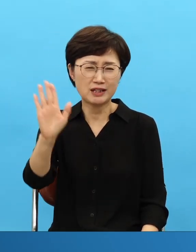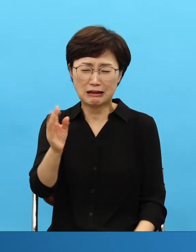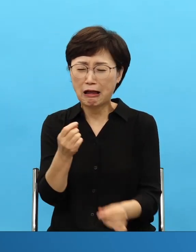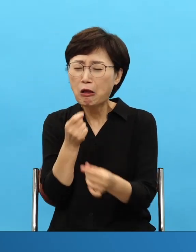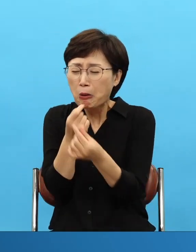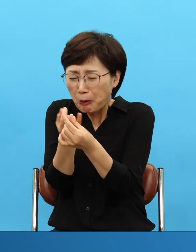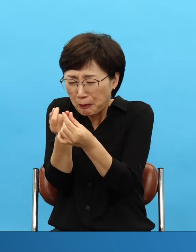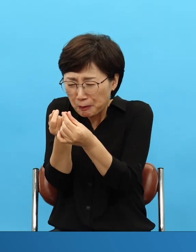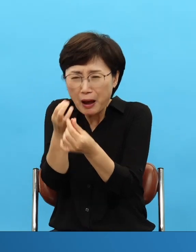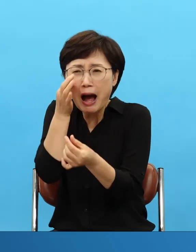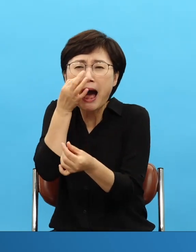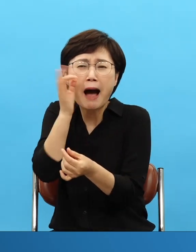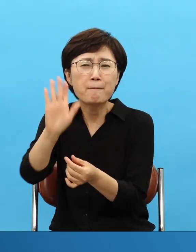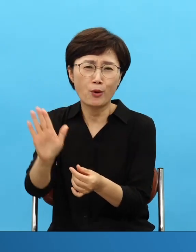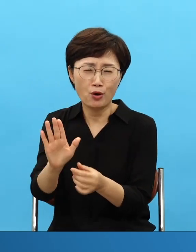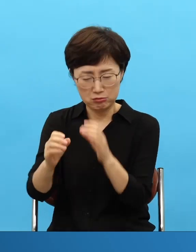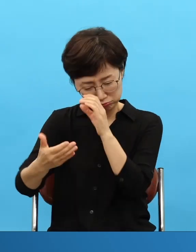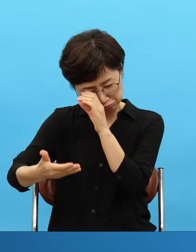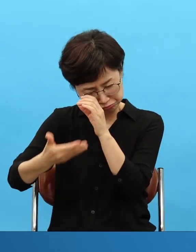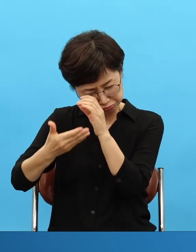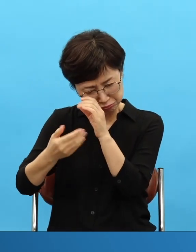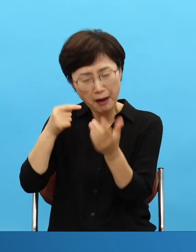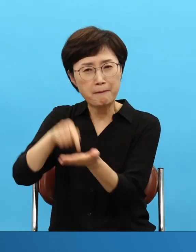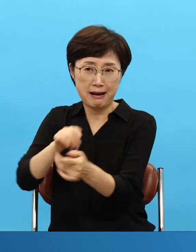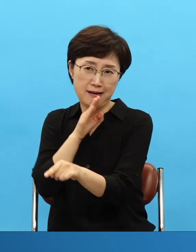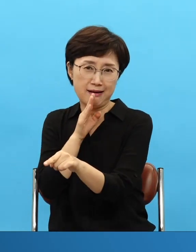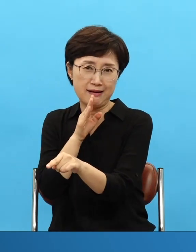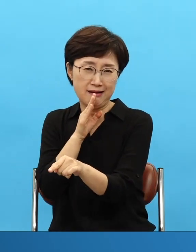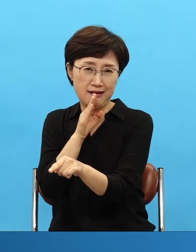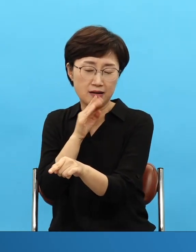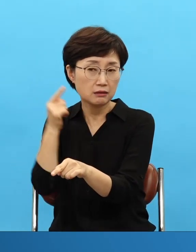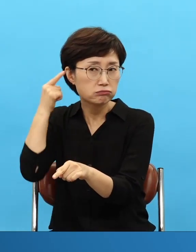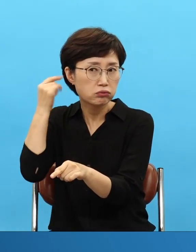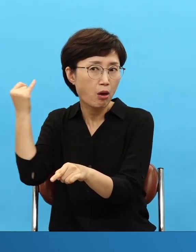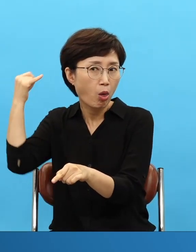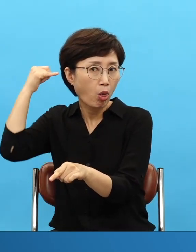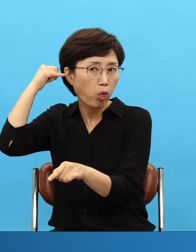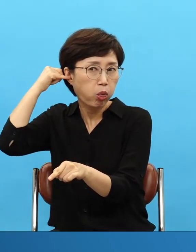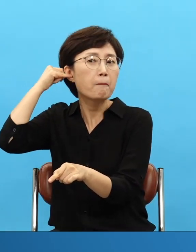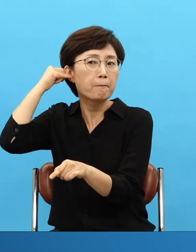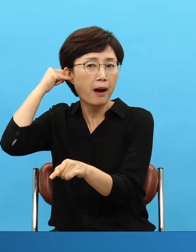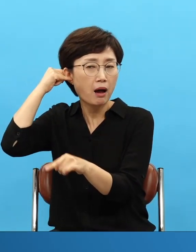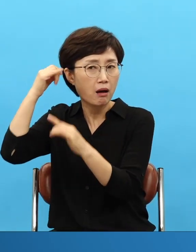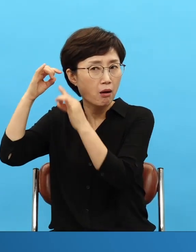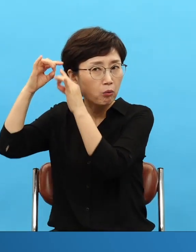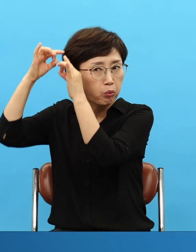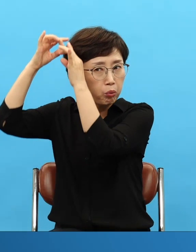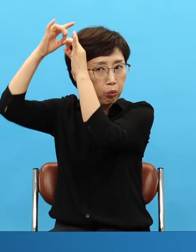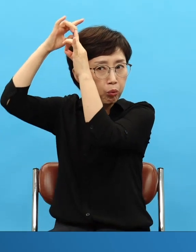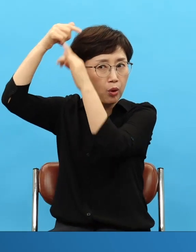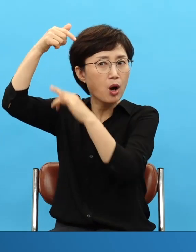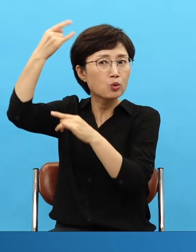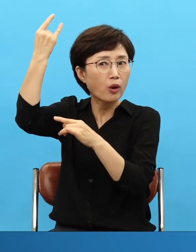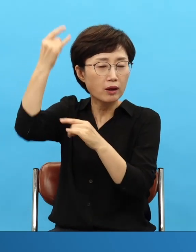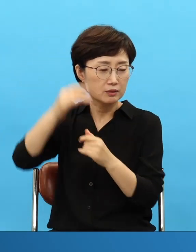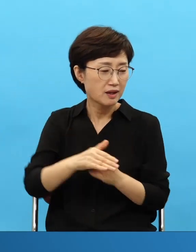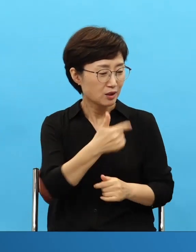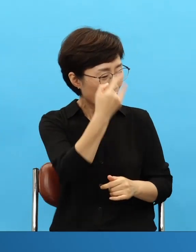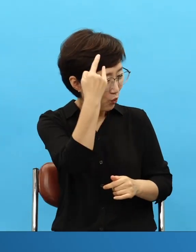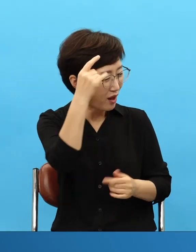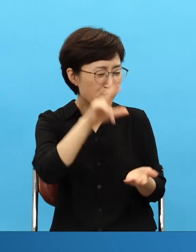is microscopic. You can't even see with your eyes, with the naked eye. And yet, when it enters into your brain, you can't even stand up. 그래서 뭐 뇌는 괜찮습니다.